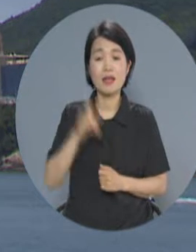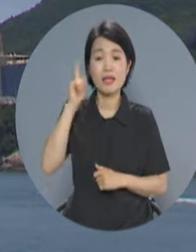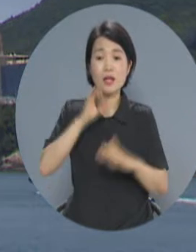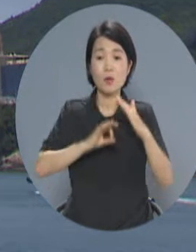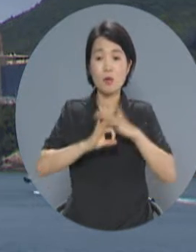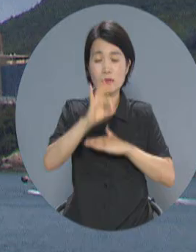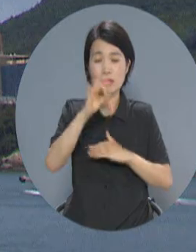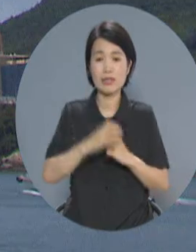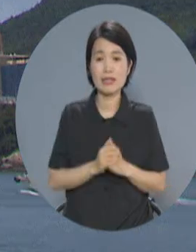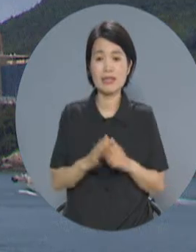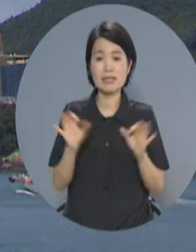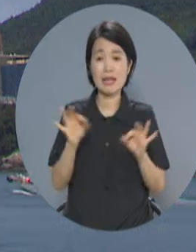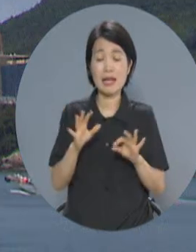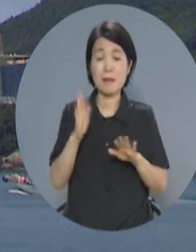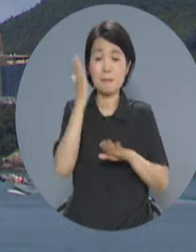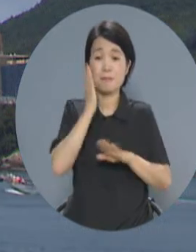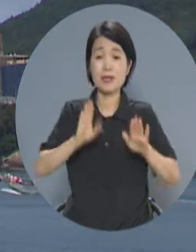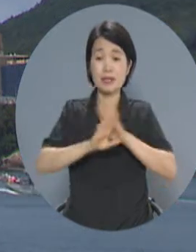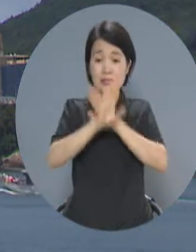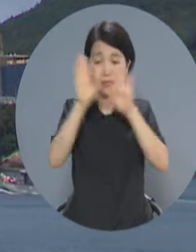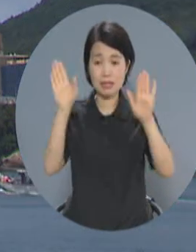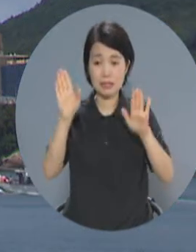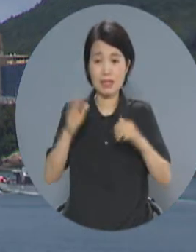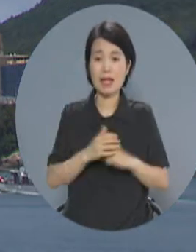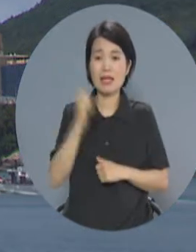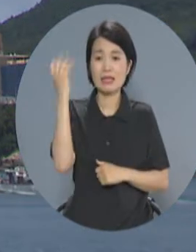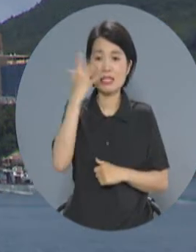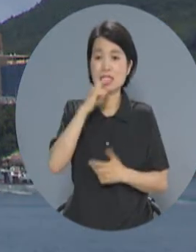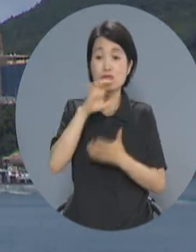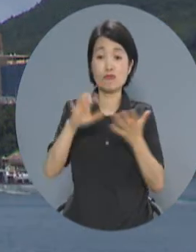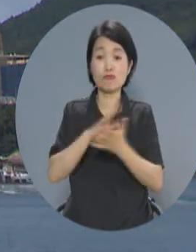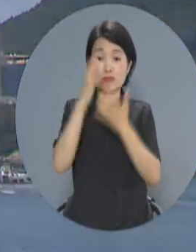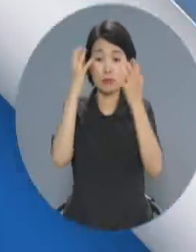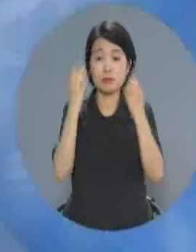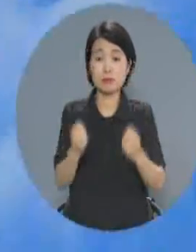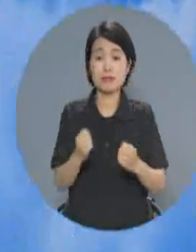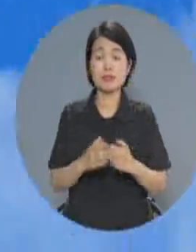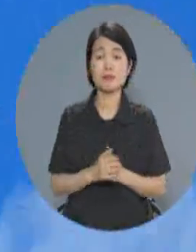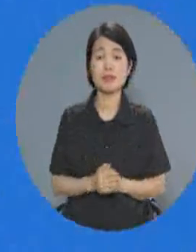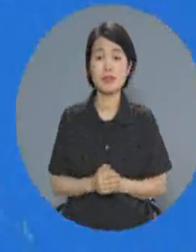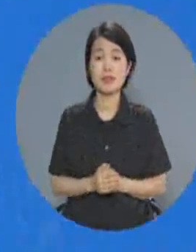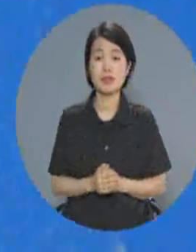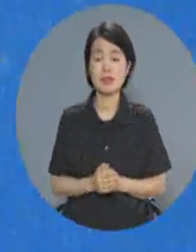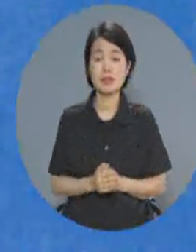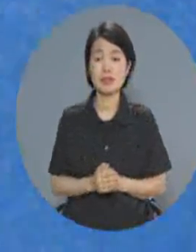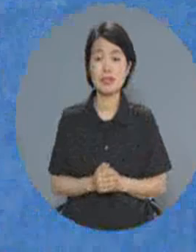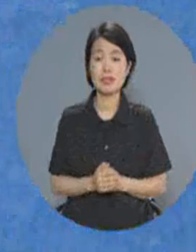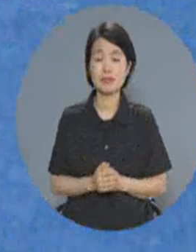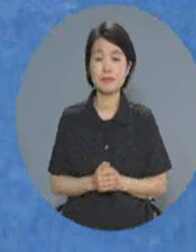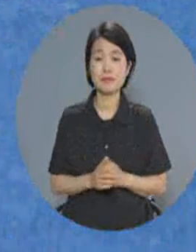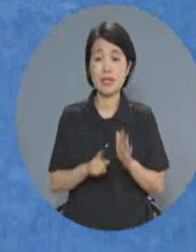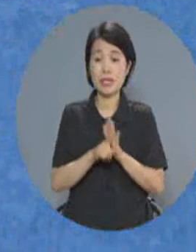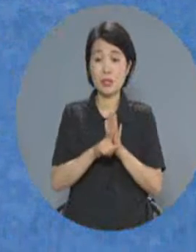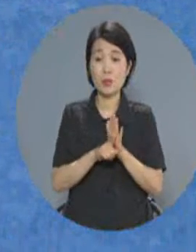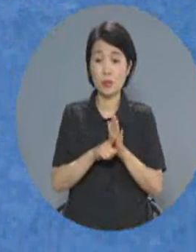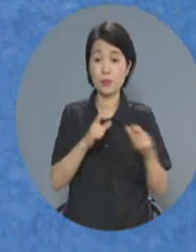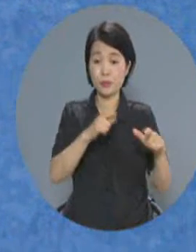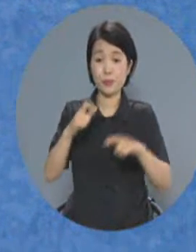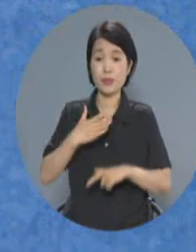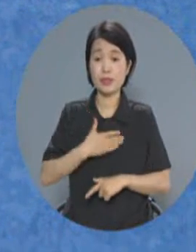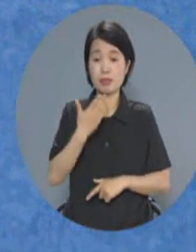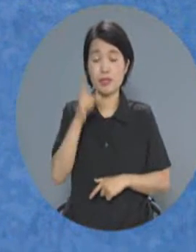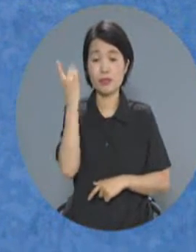오전에는 잠시 맑은 하늘을 보이다가 다시 구름 많겠습니다 상세 날씨와 기온 보시겠습니다